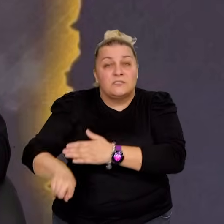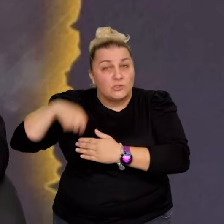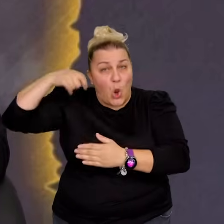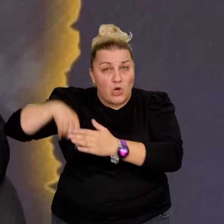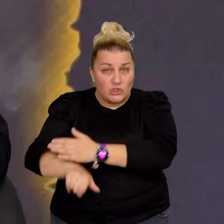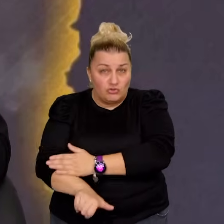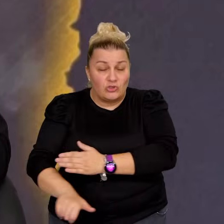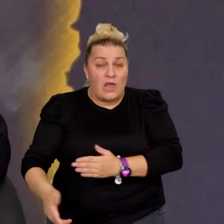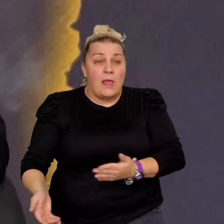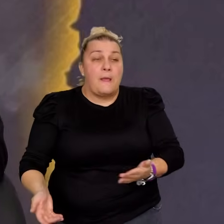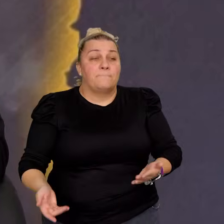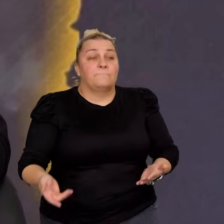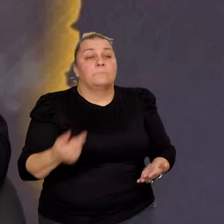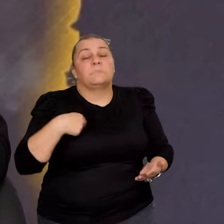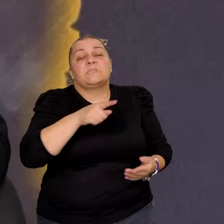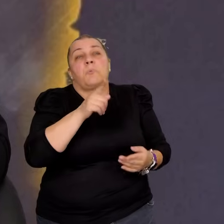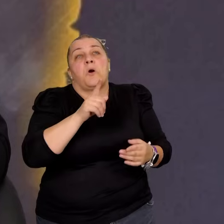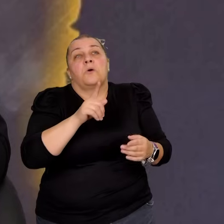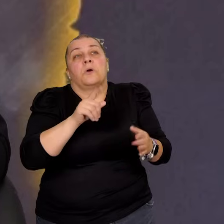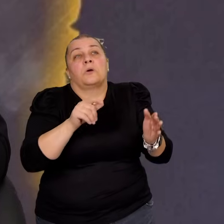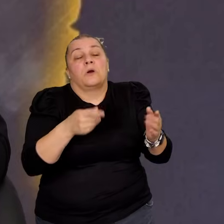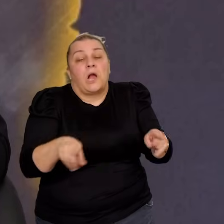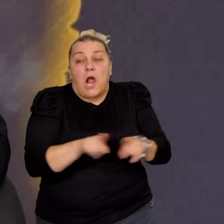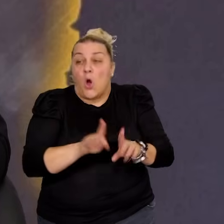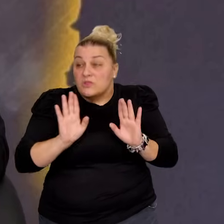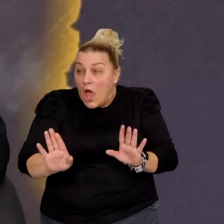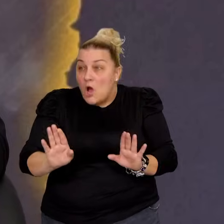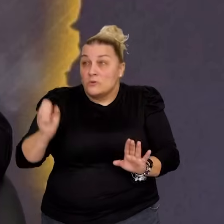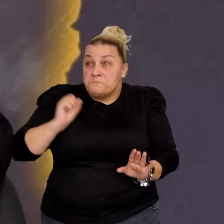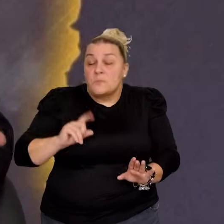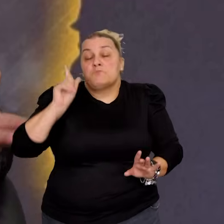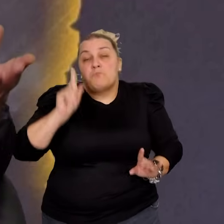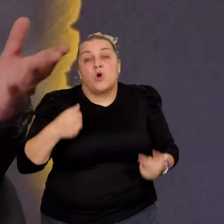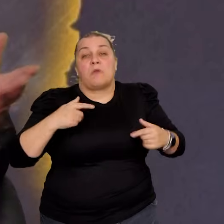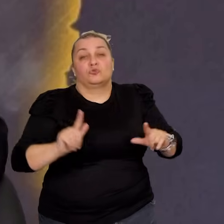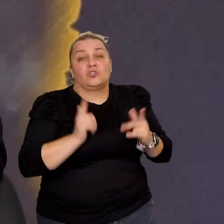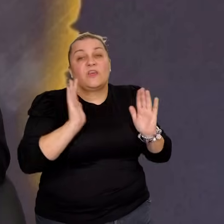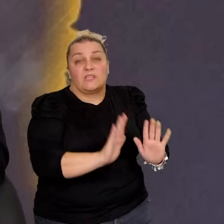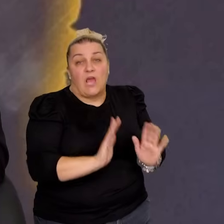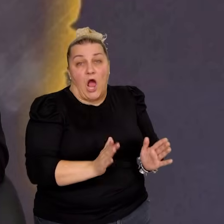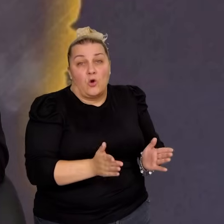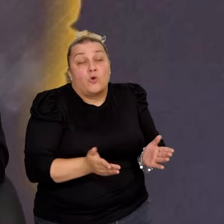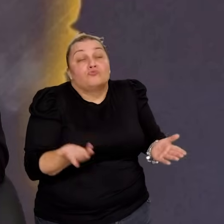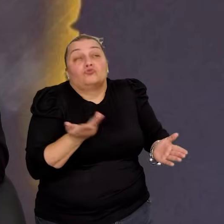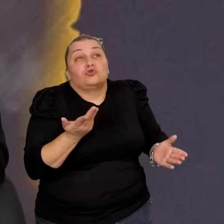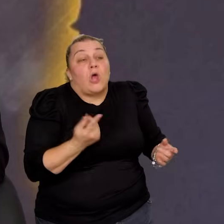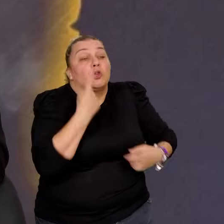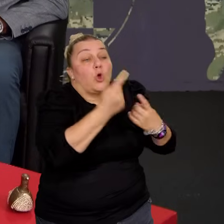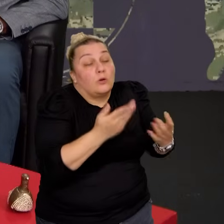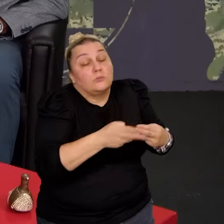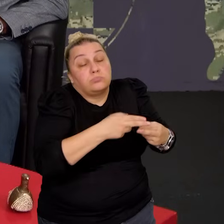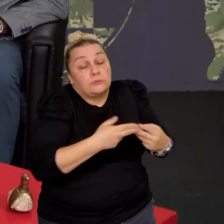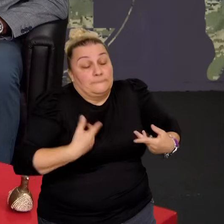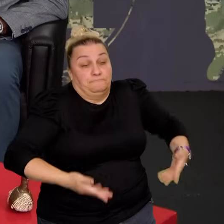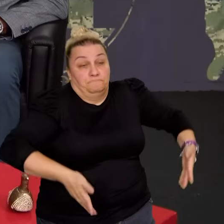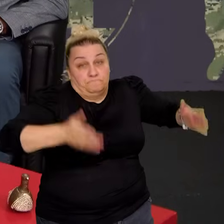skloništima. I jednostavno si počeo živjeti takvim načinom, šta bude, bit će, ne možeš se jednostavno od toga više